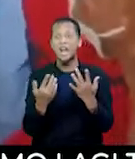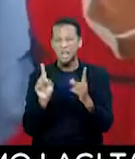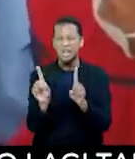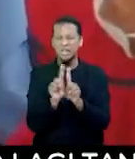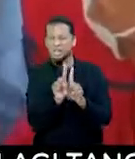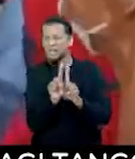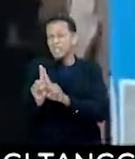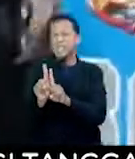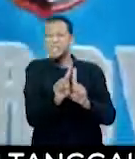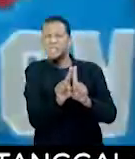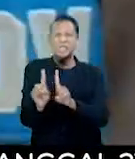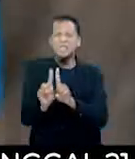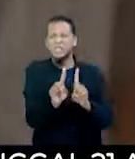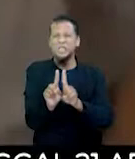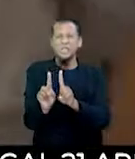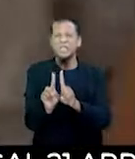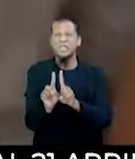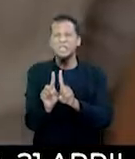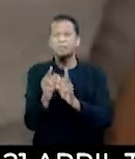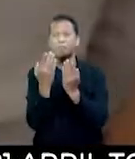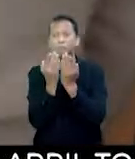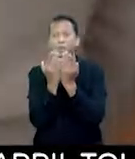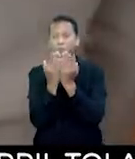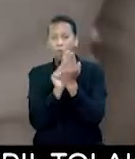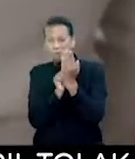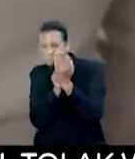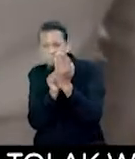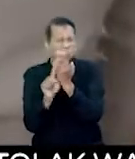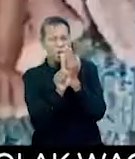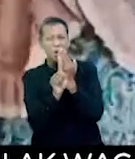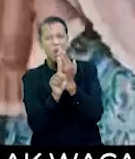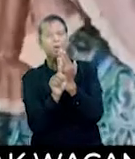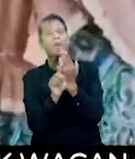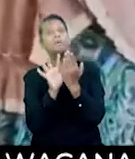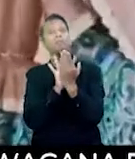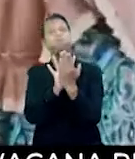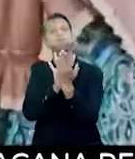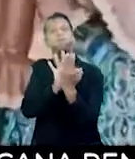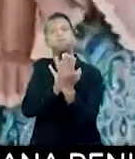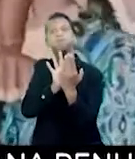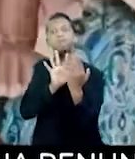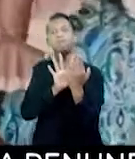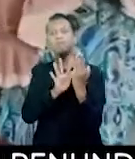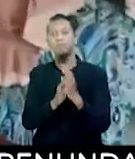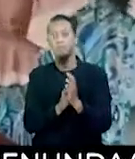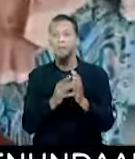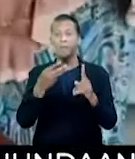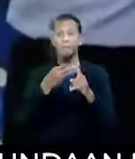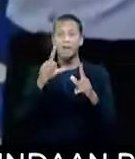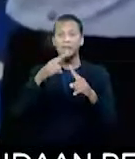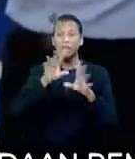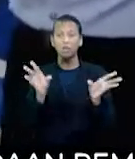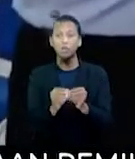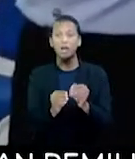saat berebut masuk pintu aula demi mendapat nomor antrean lebih awal. Bantuan langsung tunai senilai total